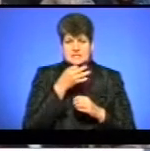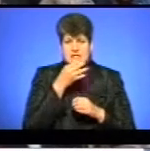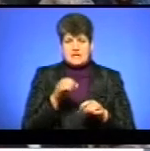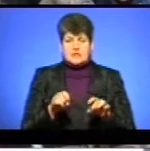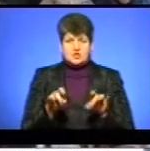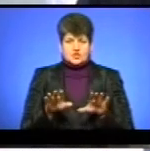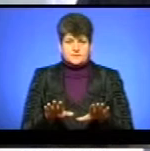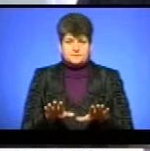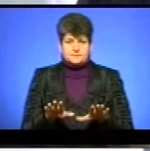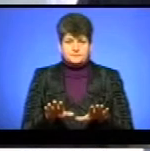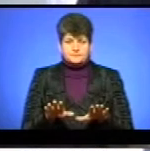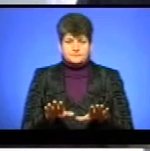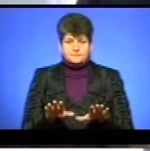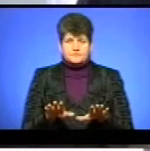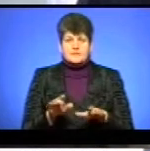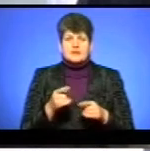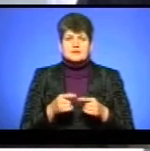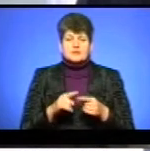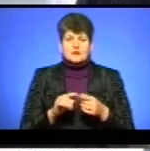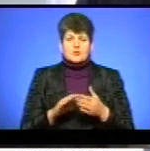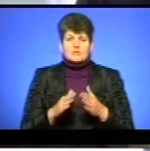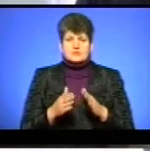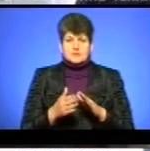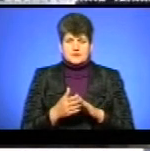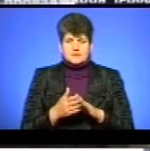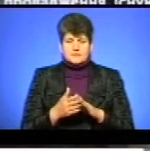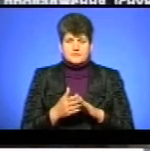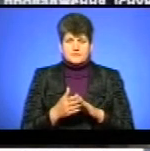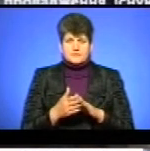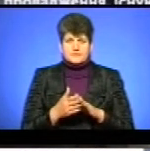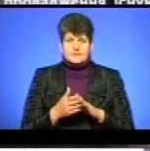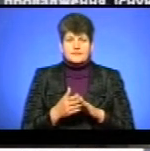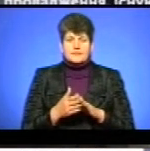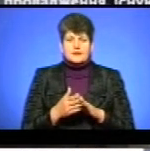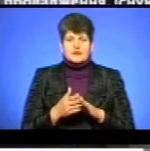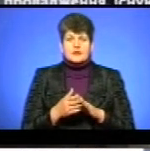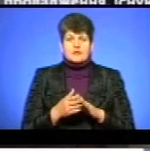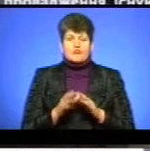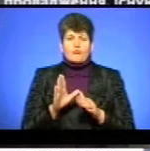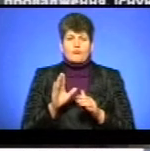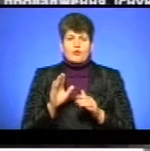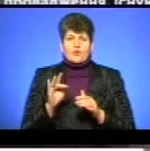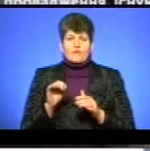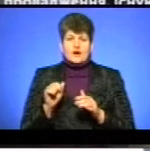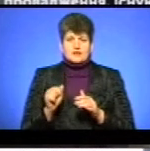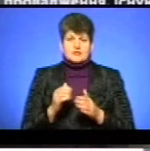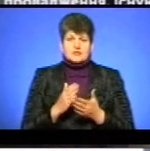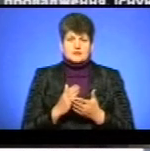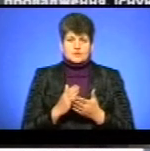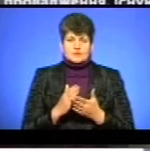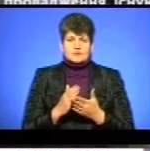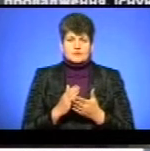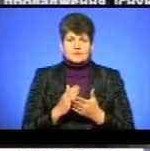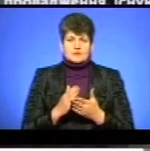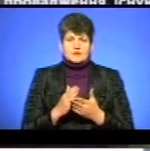рішення. За наведених обставин та враховуючи матеріали провадження, існує